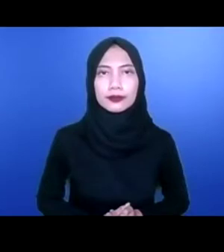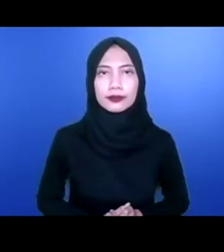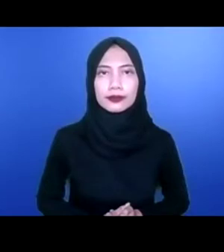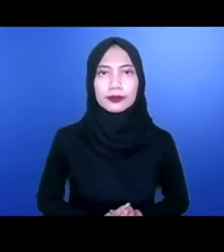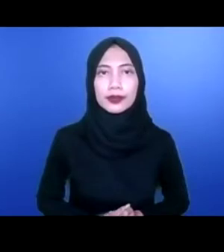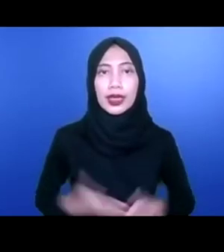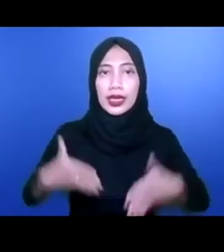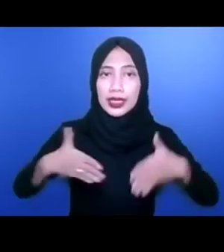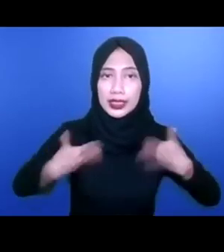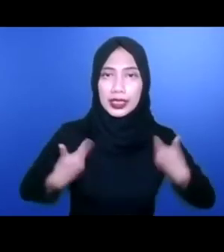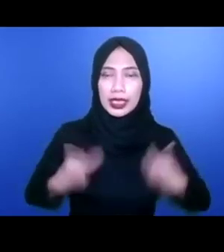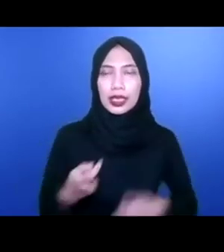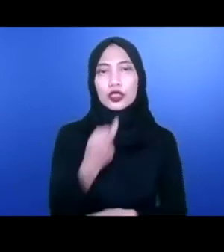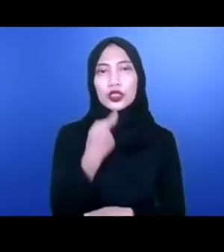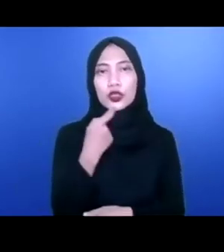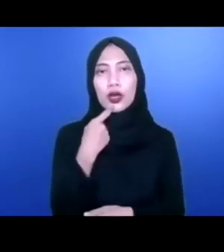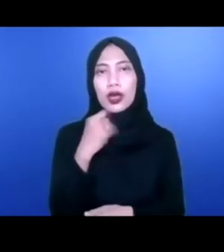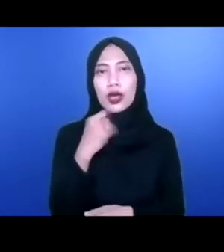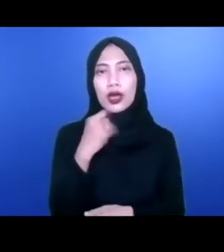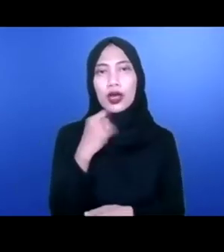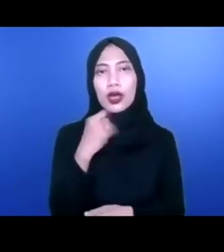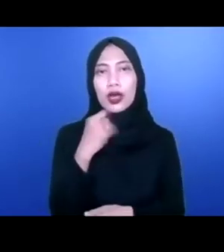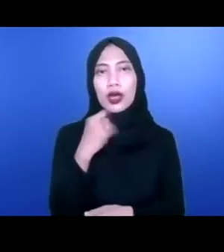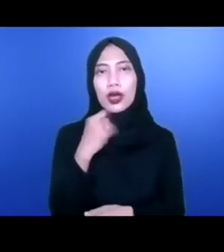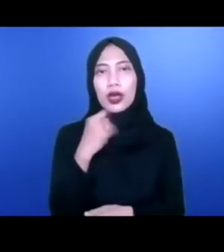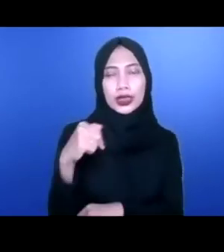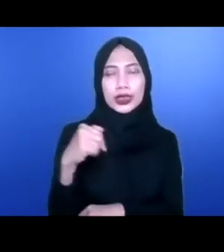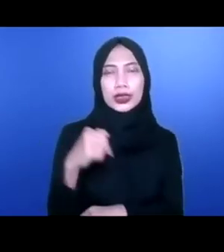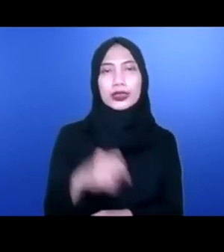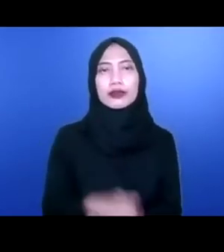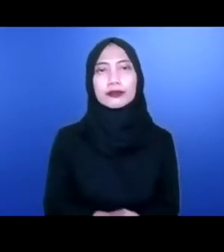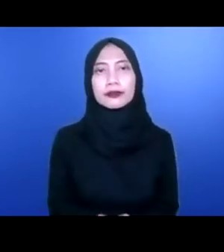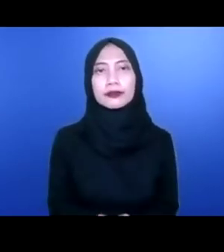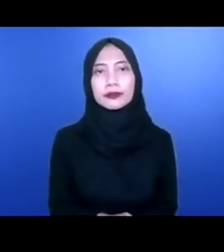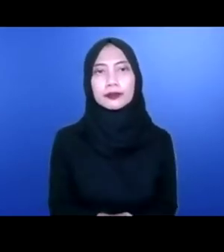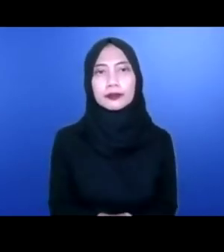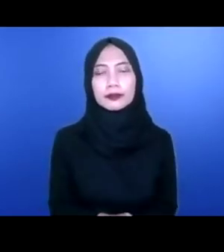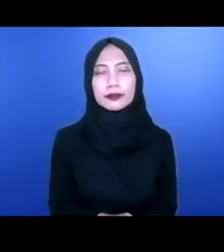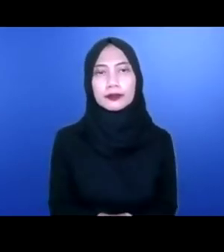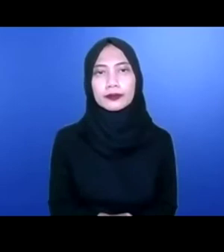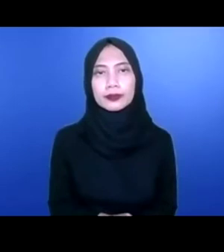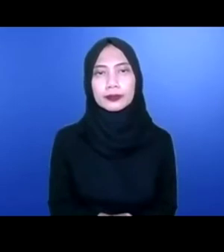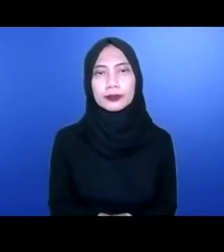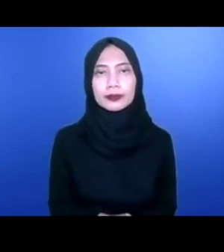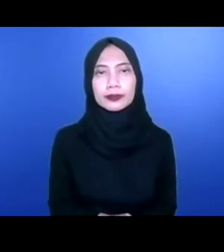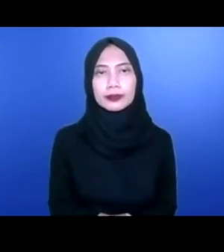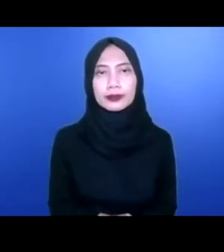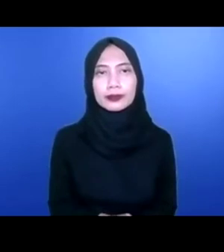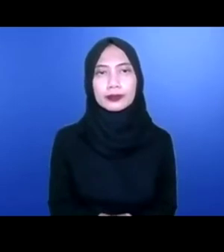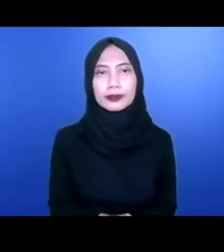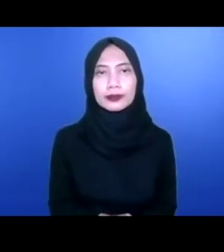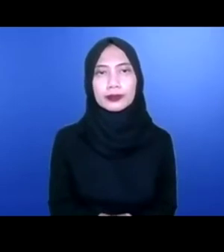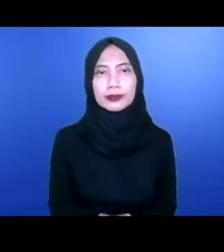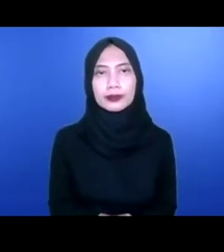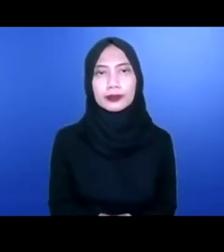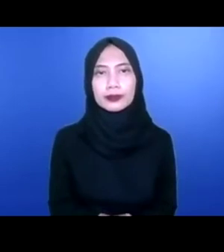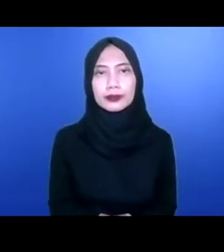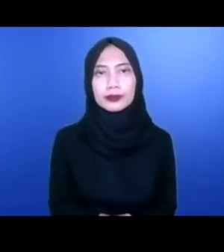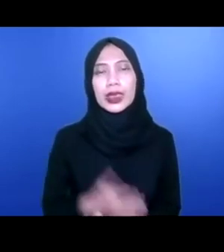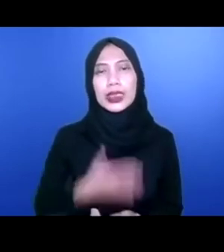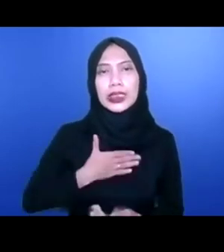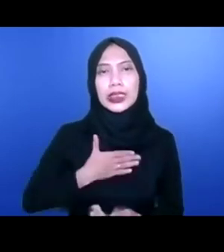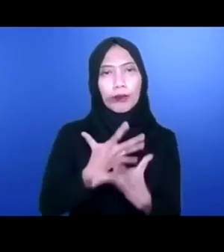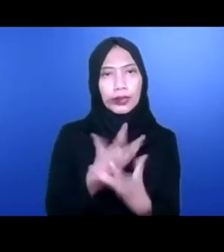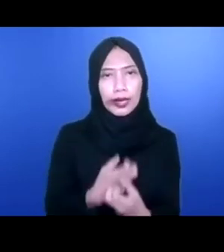Financial Innovation Initiative yang kita runtutkan hari ini, dan kami dalam kesempatan ini juga berharap seluruh